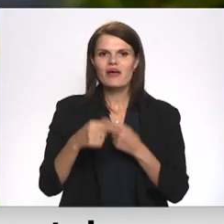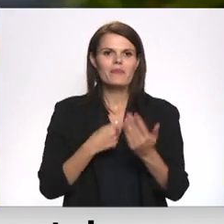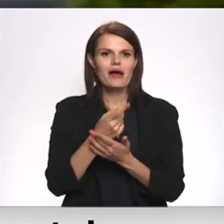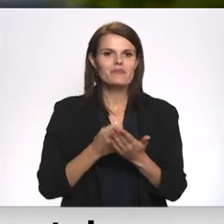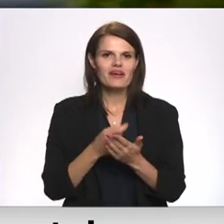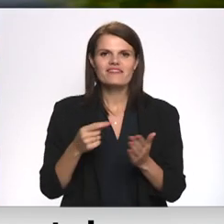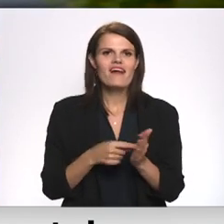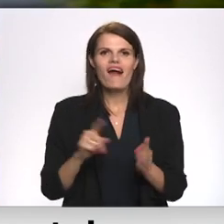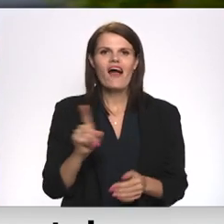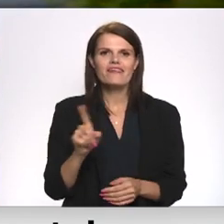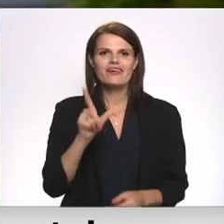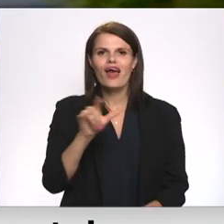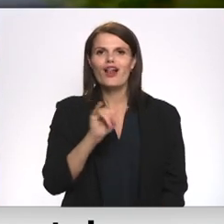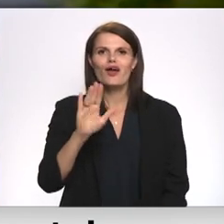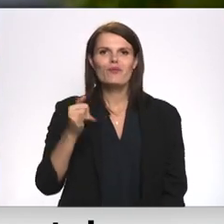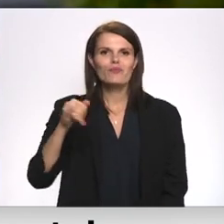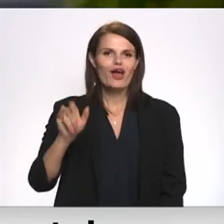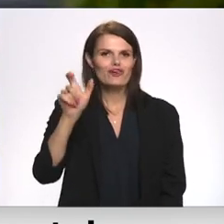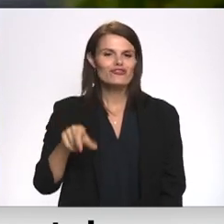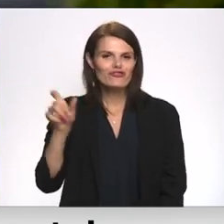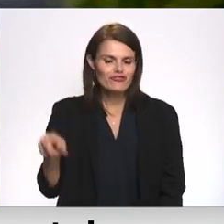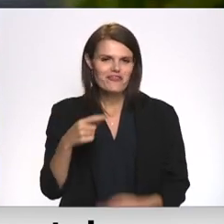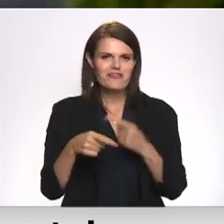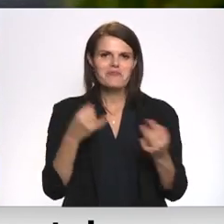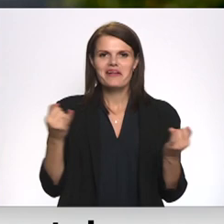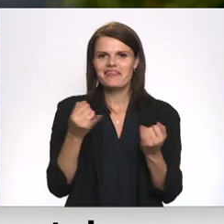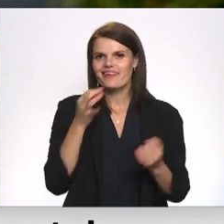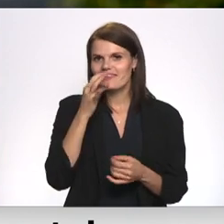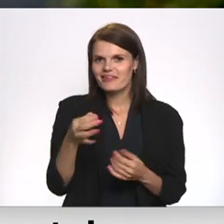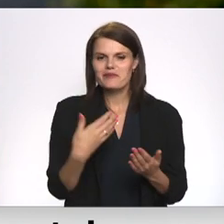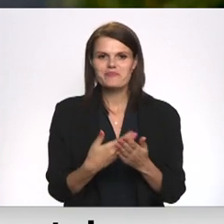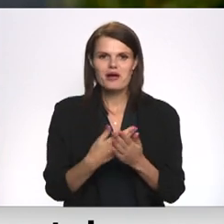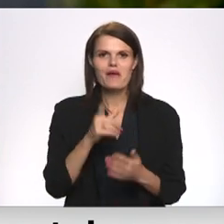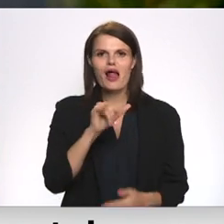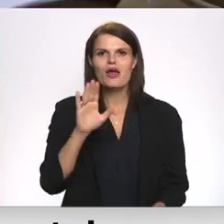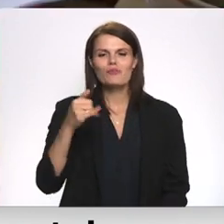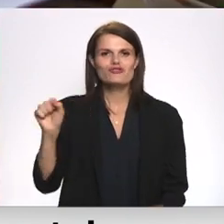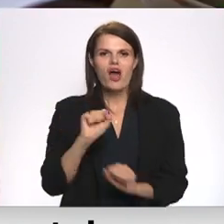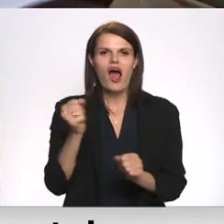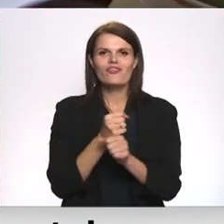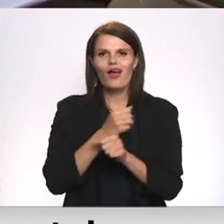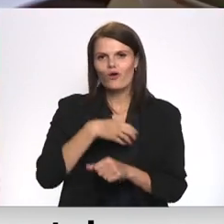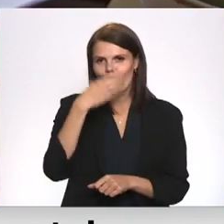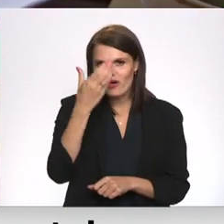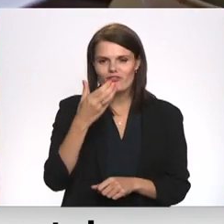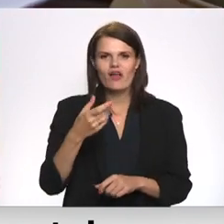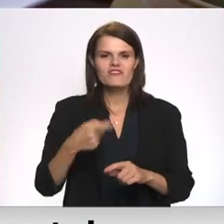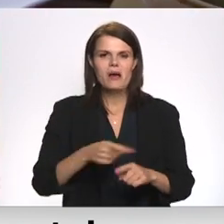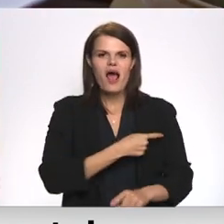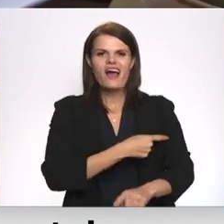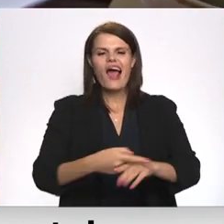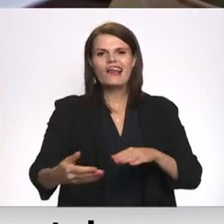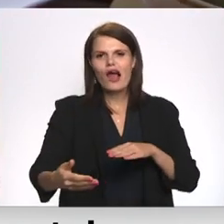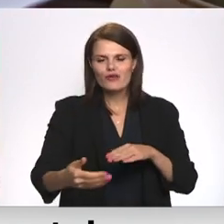tie lībieši ir. Tad interesantas atbildes parādās, nu, piemēram, ka lībieši ātrāk nosauļojas, ka lībiešiem ir garāks rokas, ir grūtāk